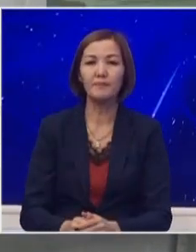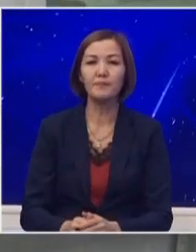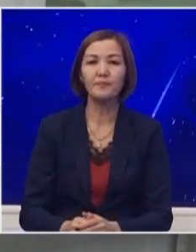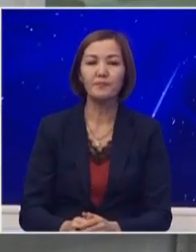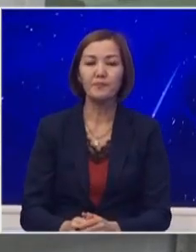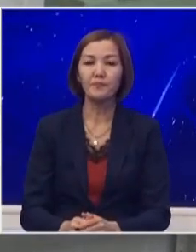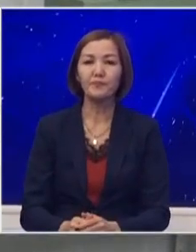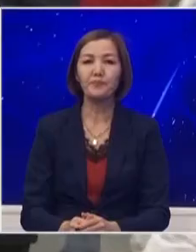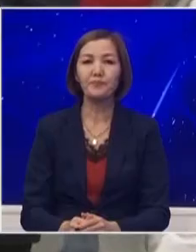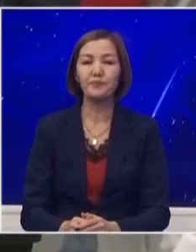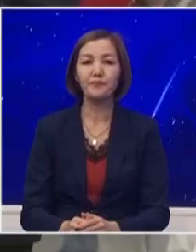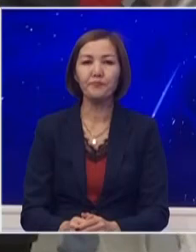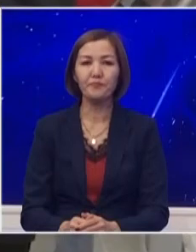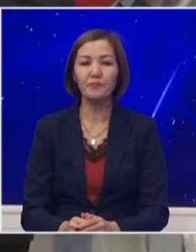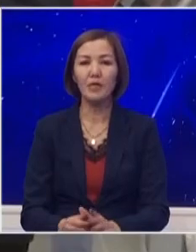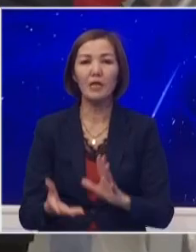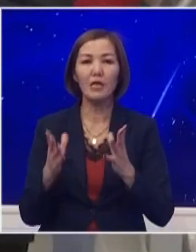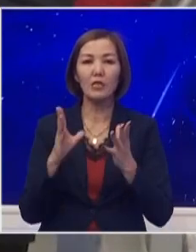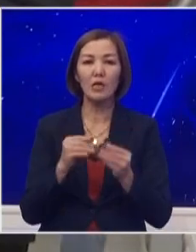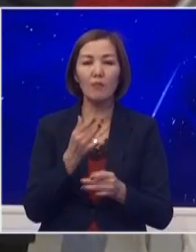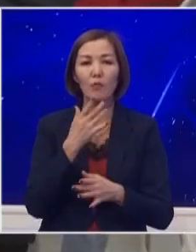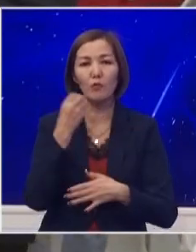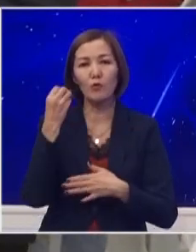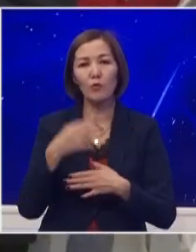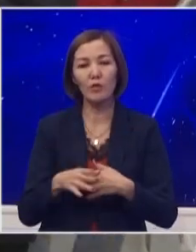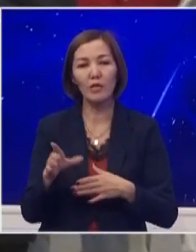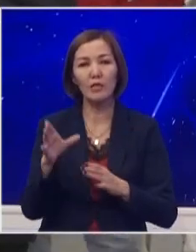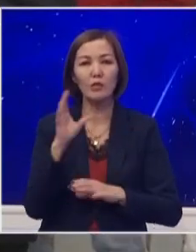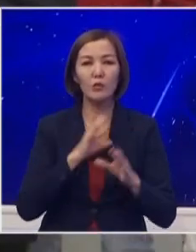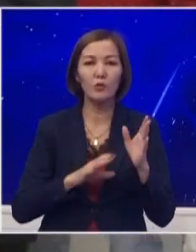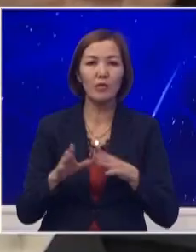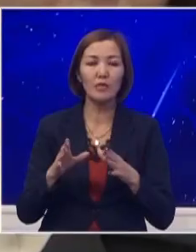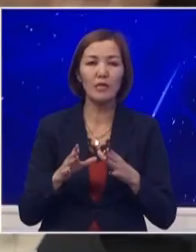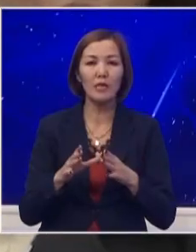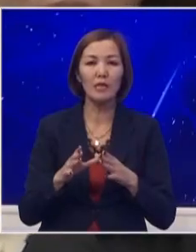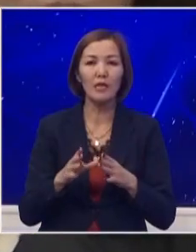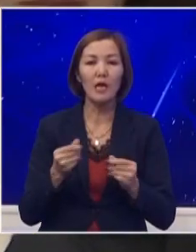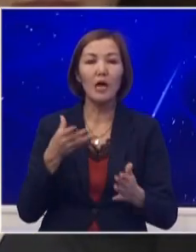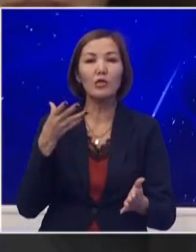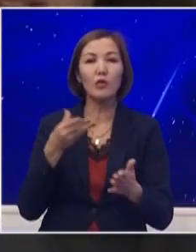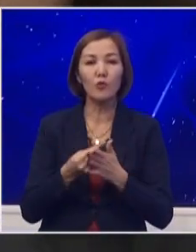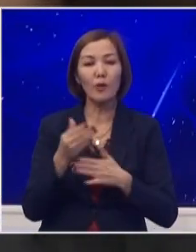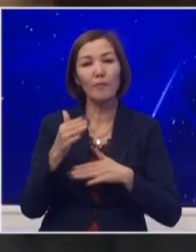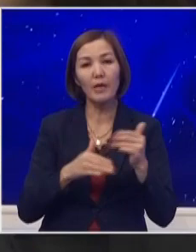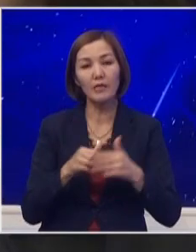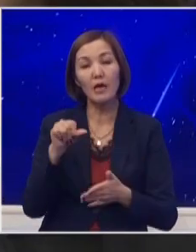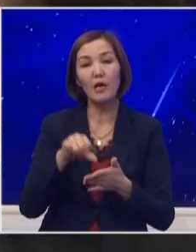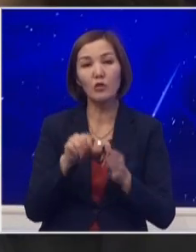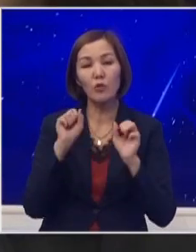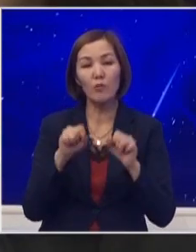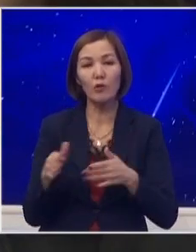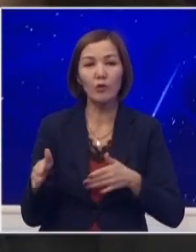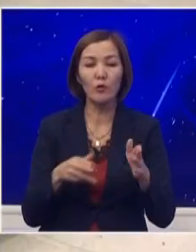не алды деп ойлаймын. Жалпы бұл ұлттық орталықта студенттер ақылы өндірістік тәжірибеден өте алады. Мұндай мүмкіндік білікті жастарды жол құрылыс